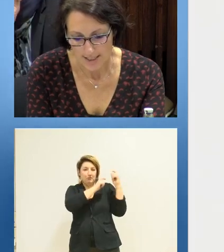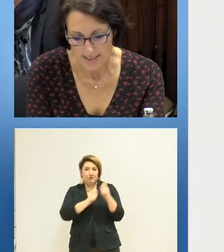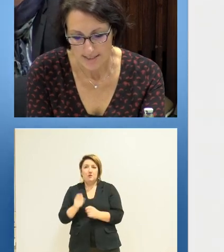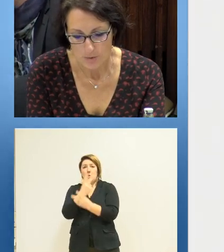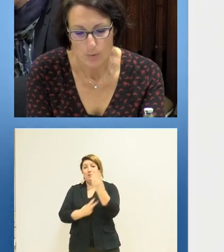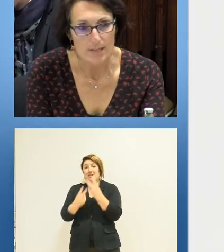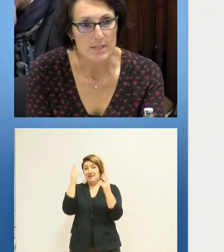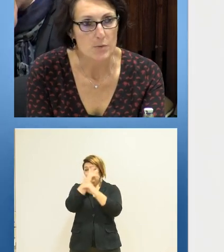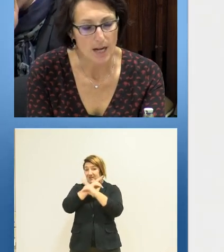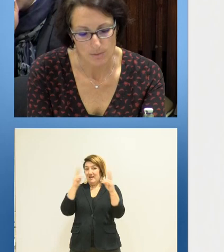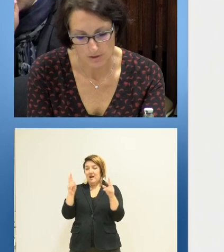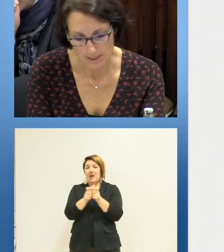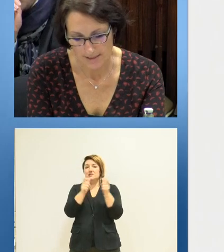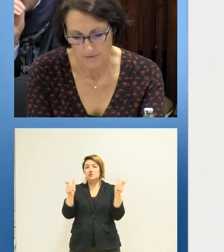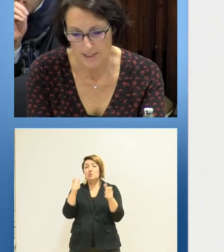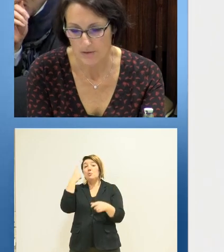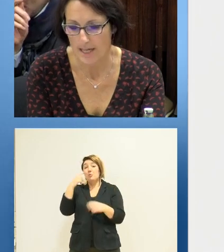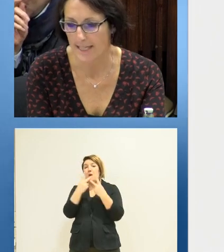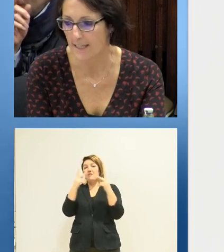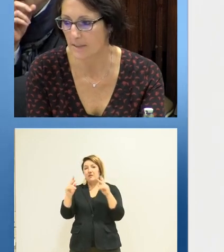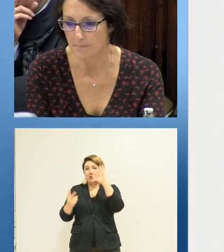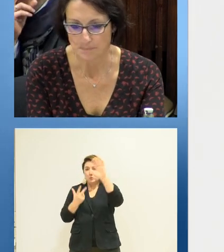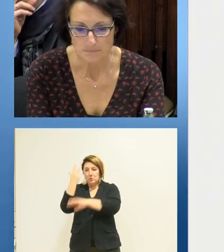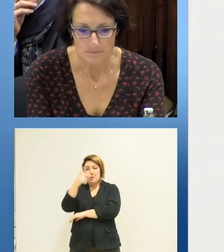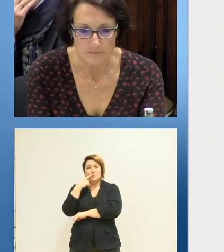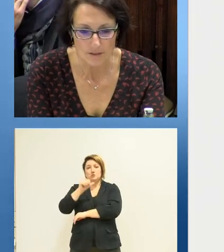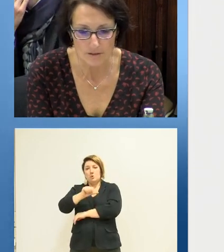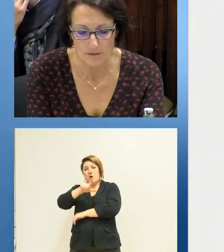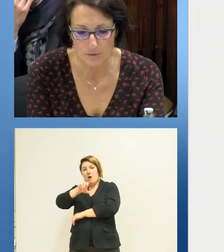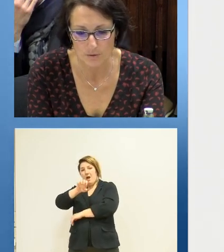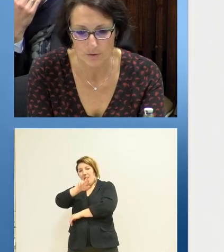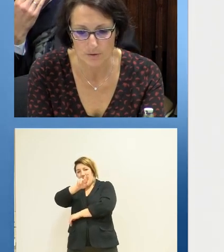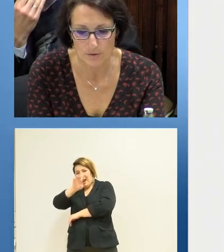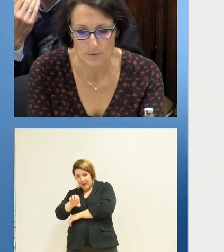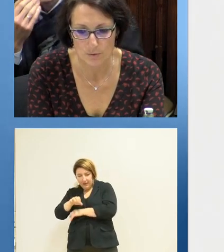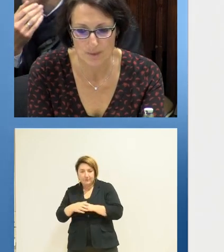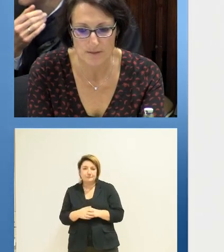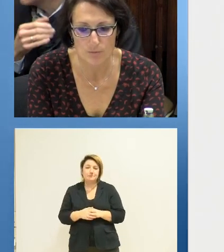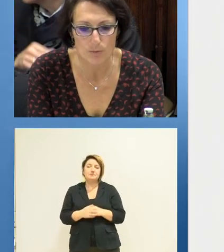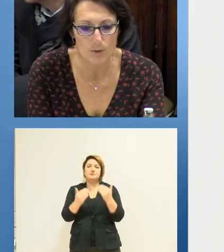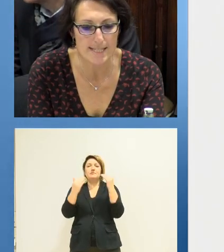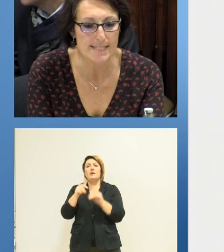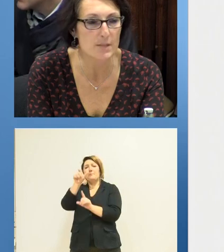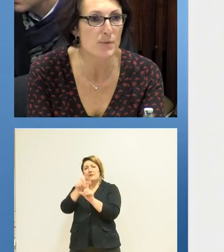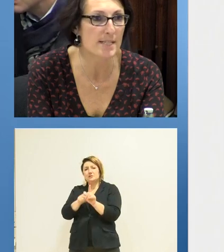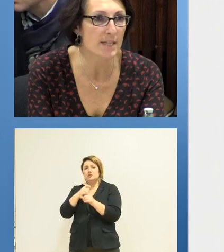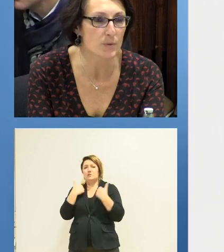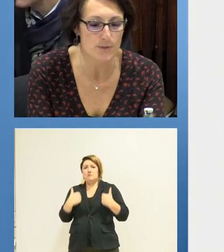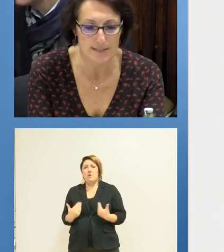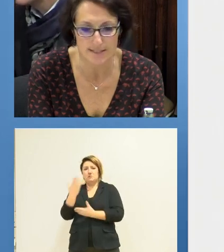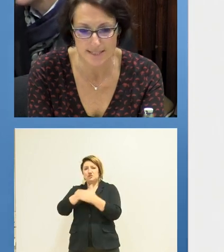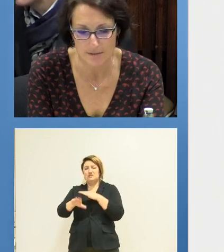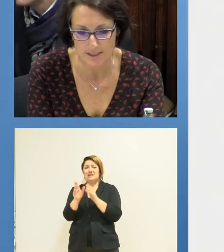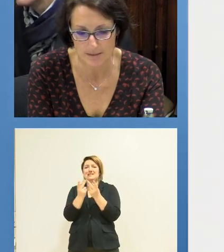général à l'institut pour la ville durable hervé allègre de d'une personne ment de la cité du design